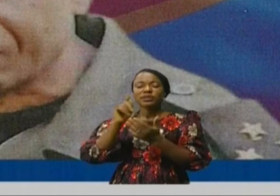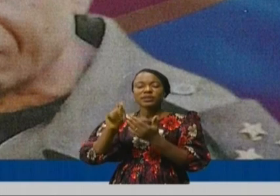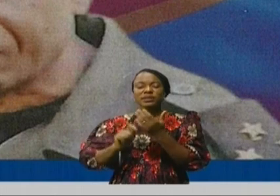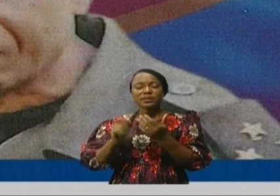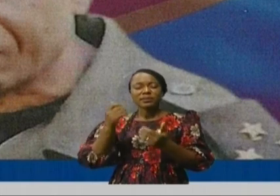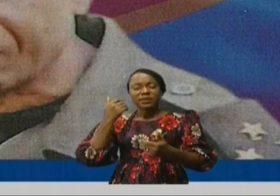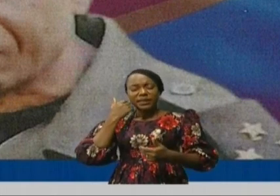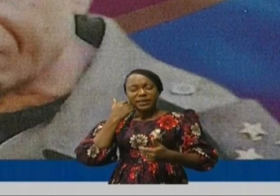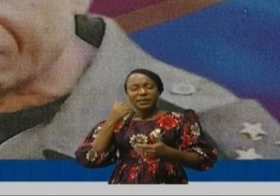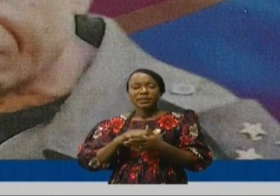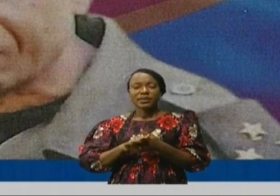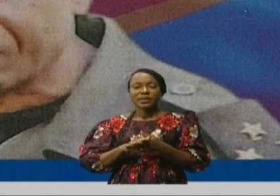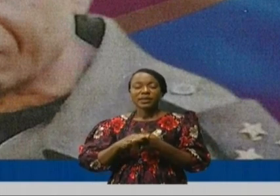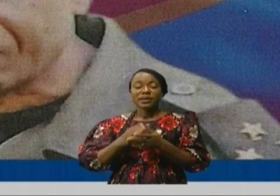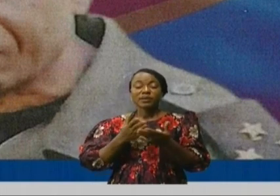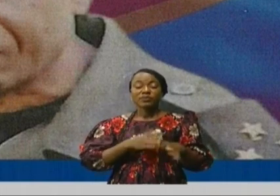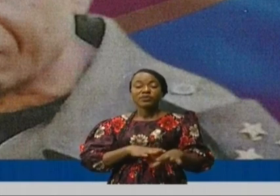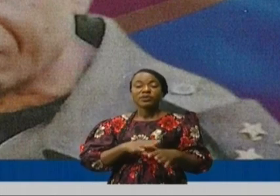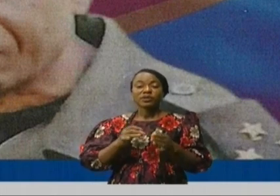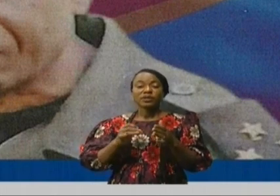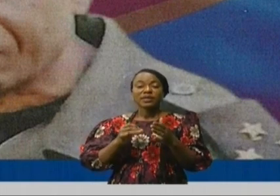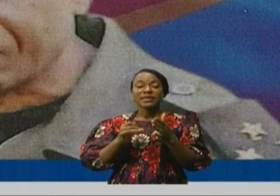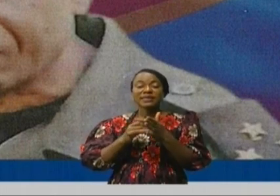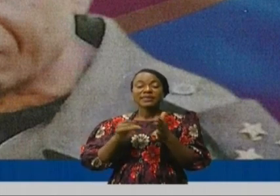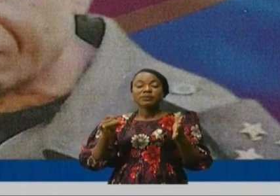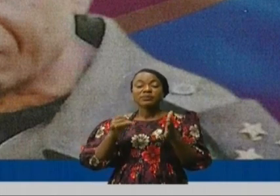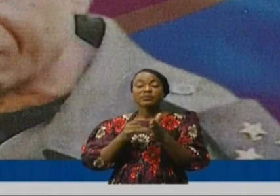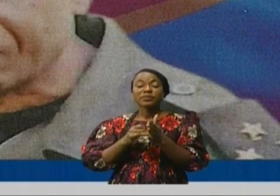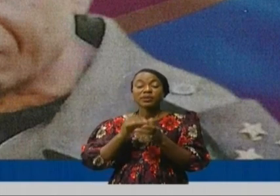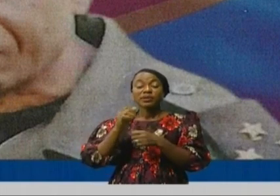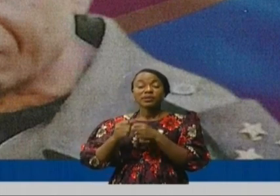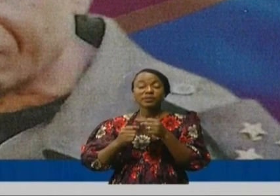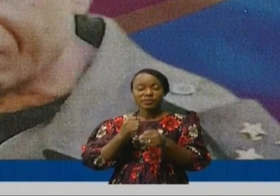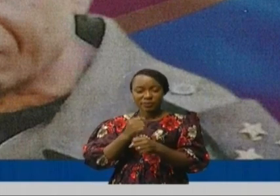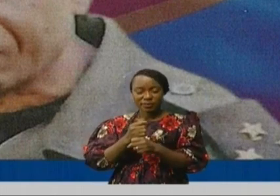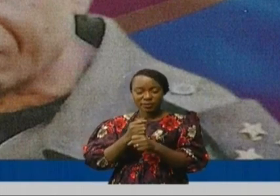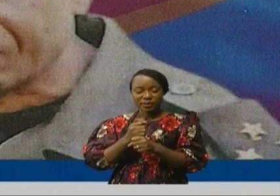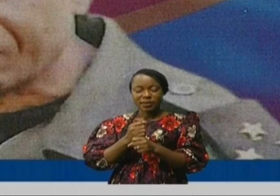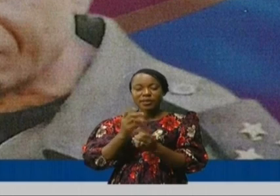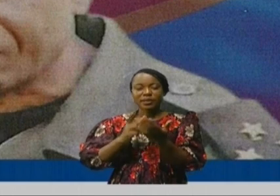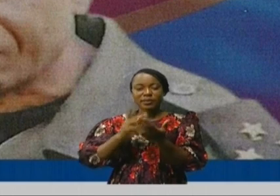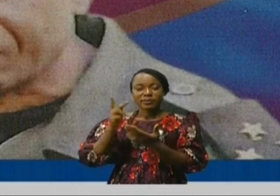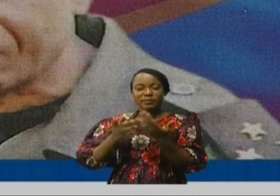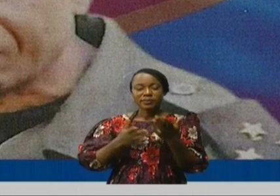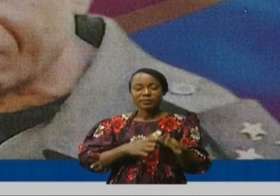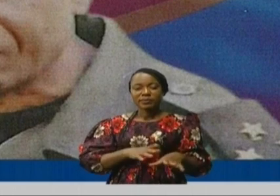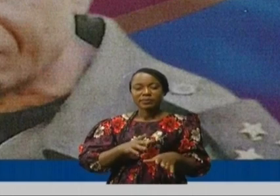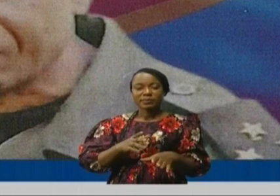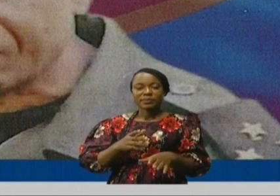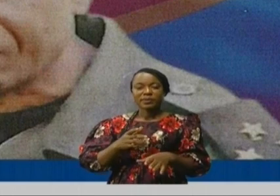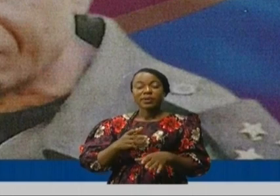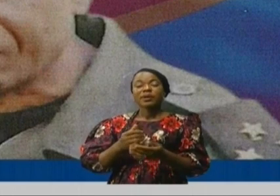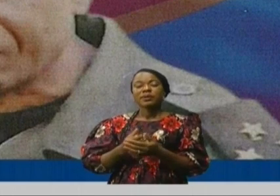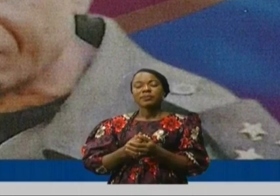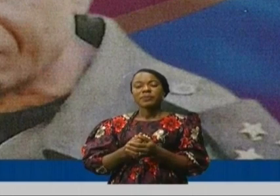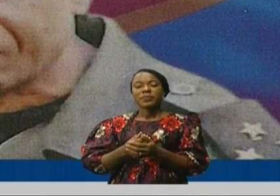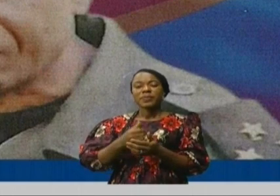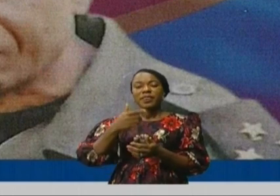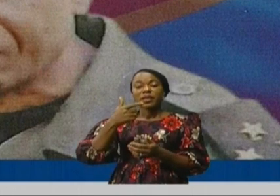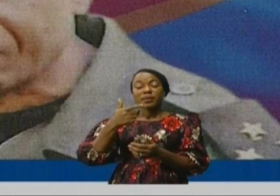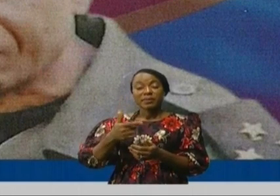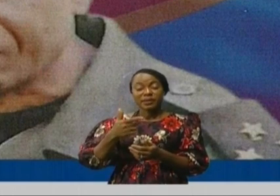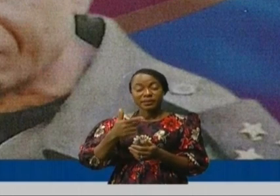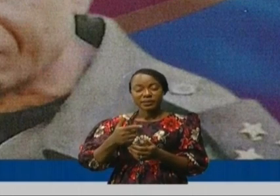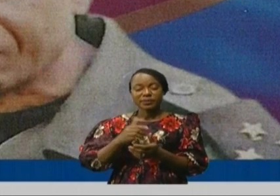l'âge de 77 ans. Le programme des obsèques se présente comme suit. Mardi 2 août 2022,